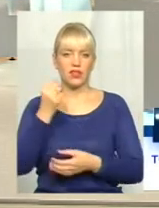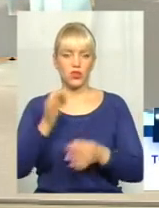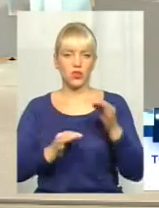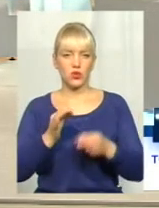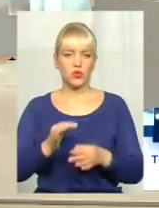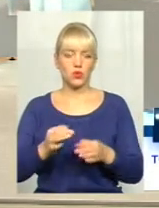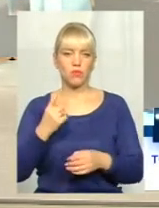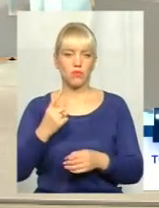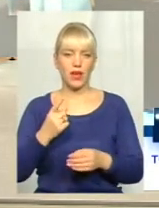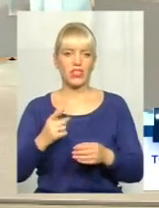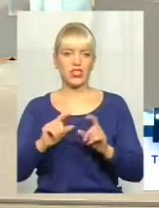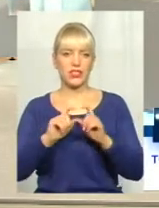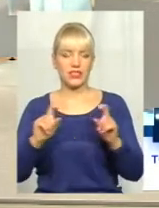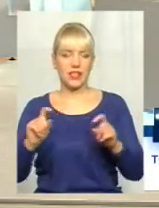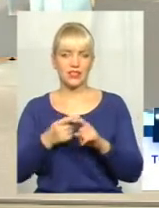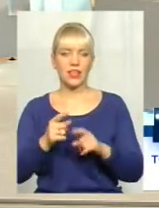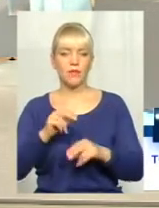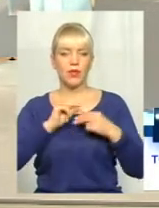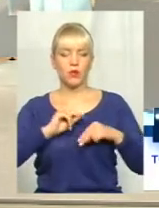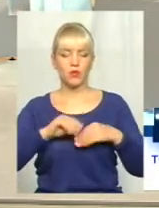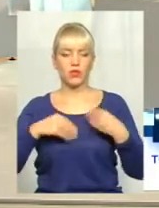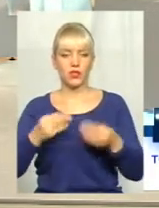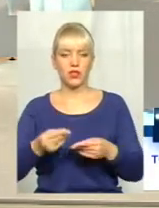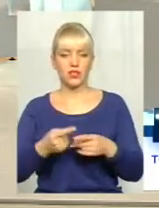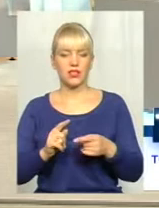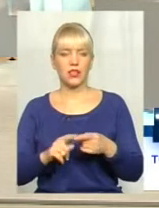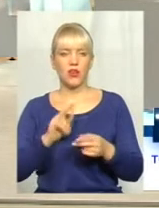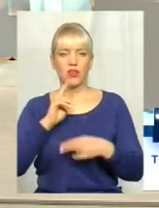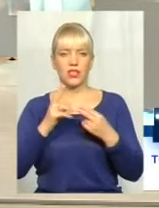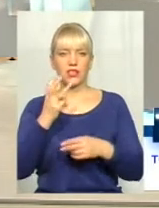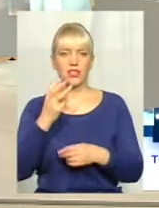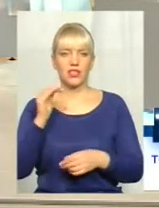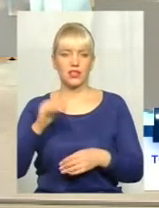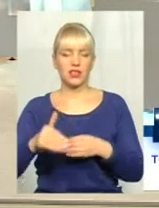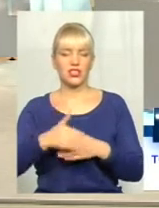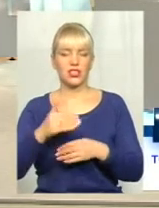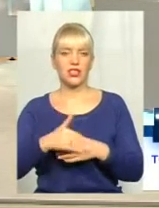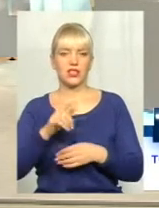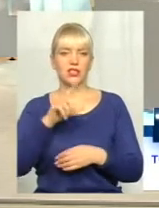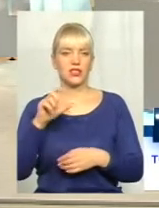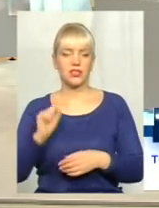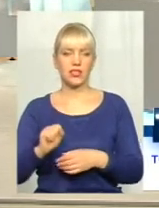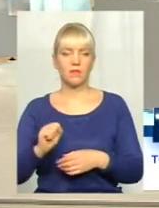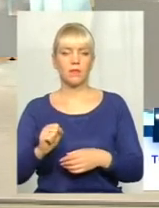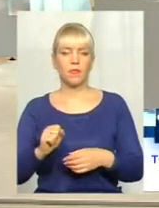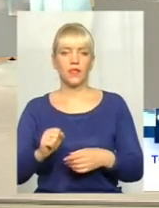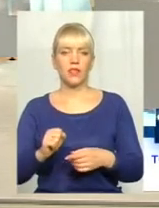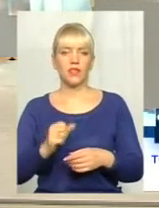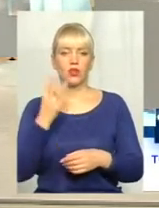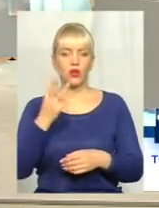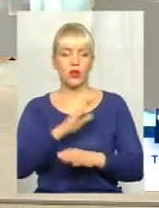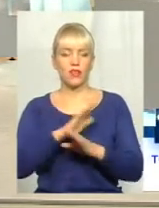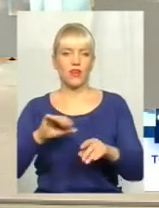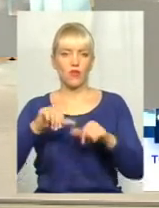на роботодавець, один приватний підприємець оскаржував 300 тисяч санкцій за трьох неоформлених